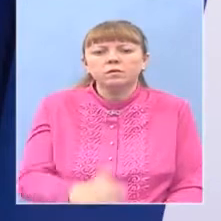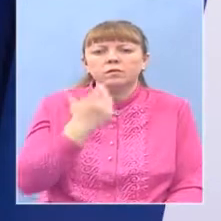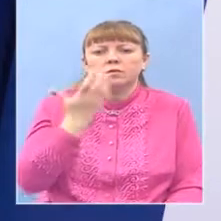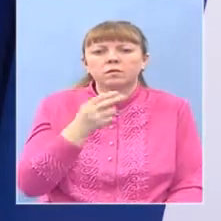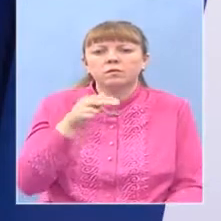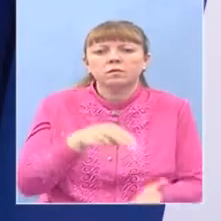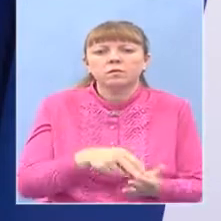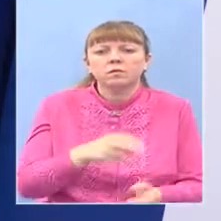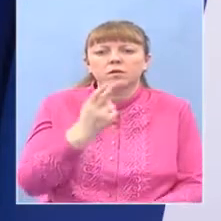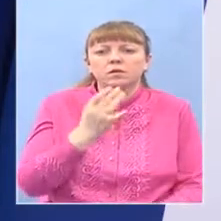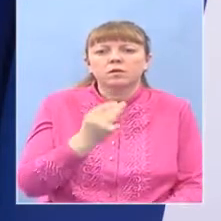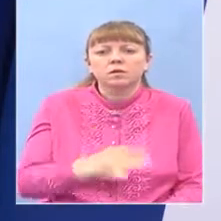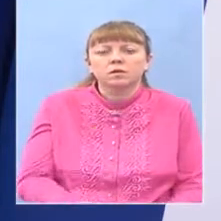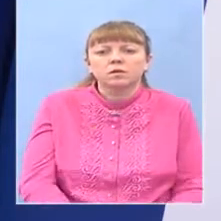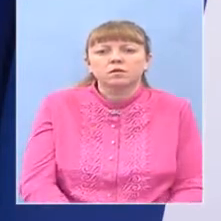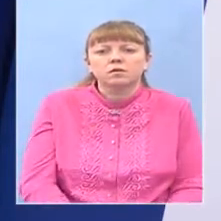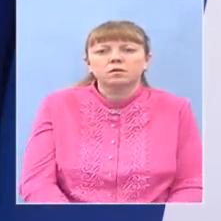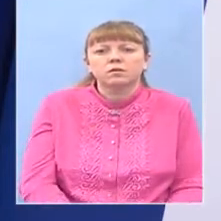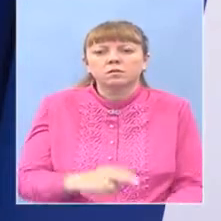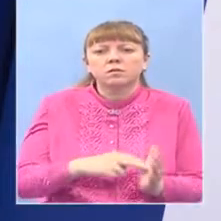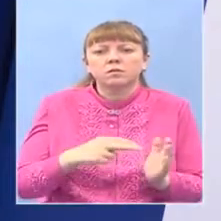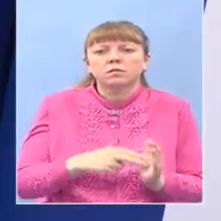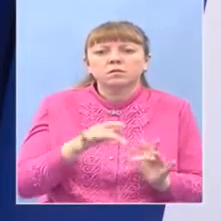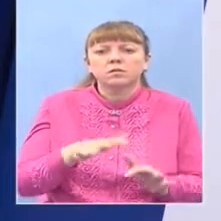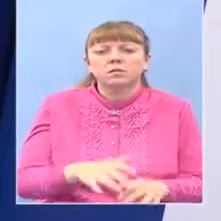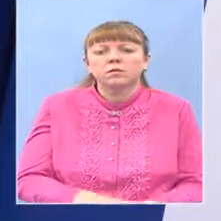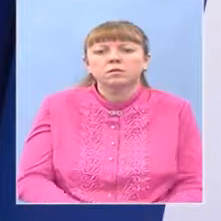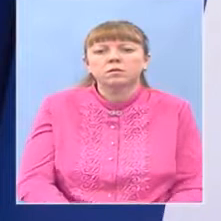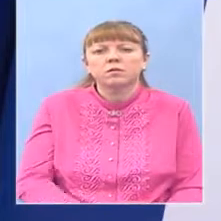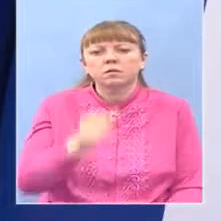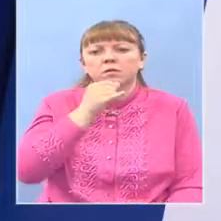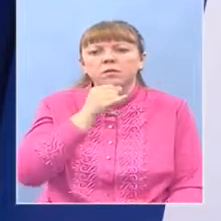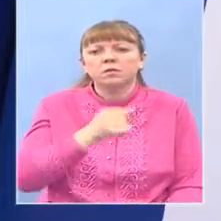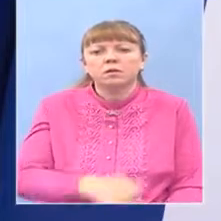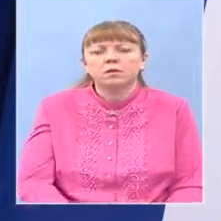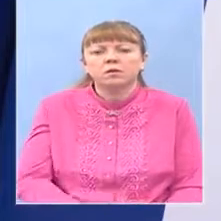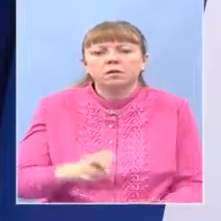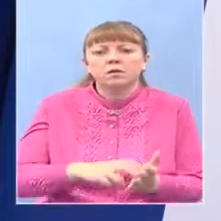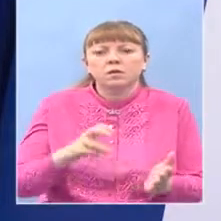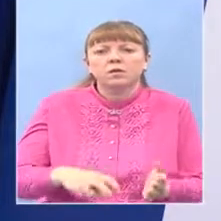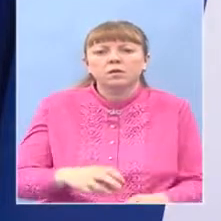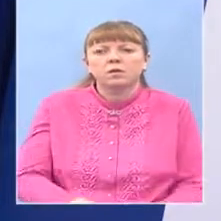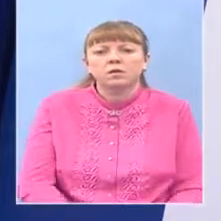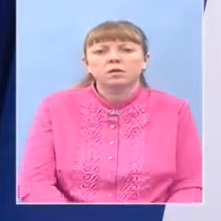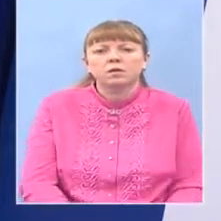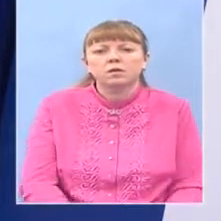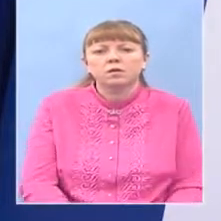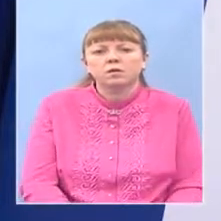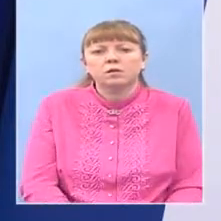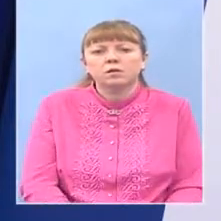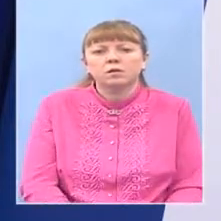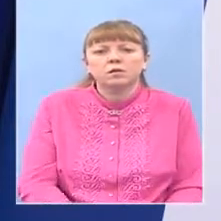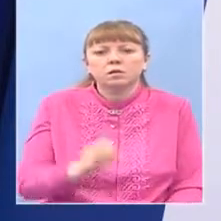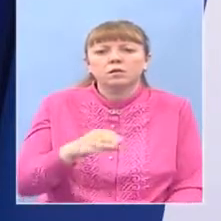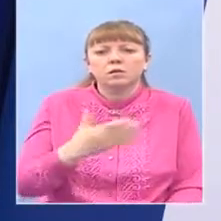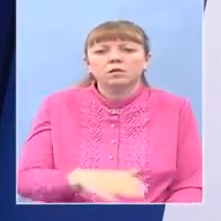проставлены конкретные индикаторы, конкретный план действий, от которого ты не можешь вообще отойти. Вот, а в грантах